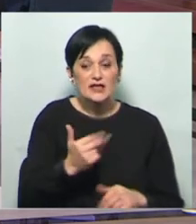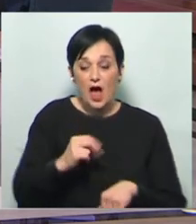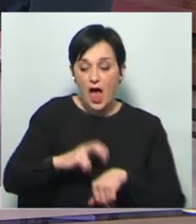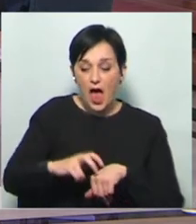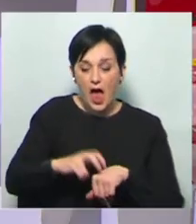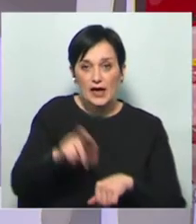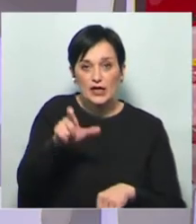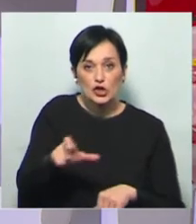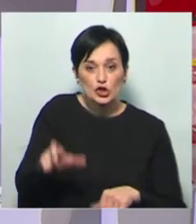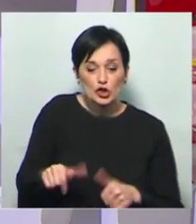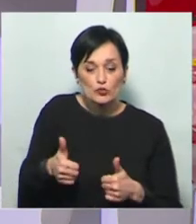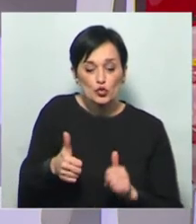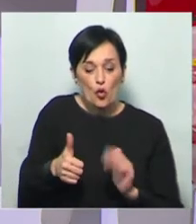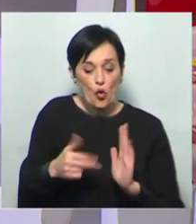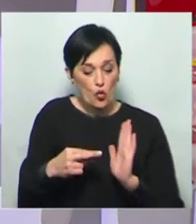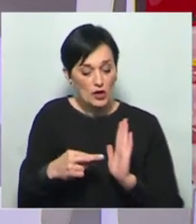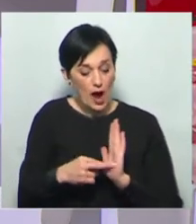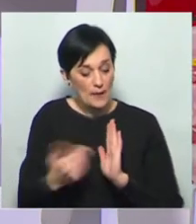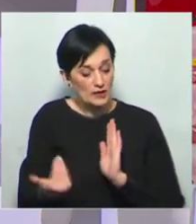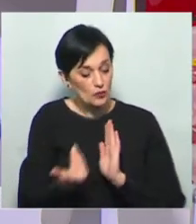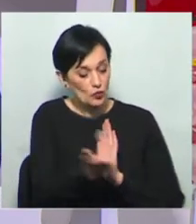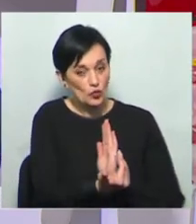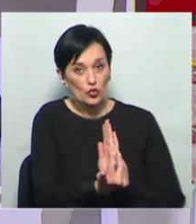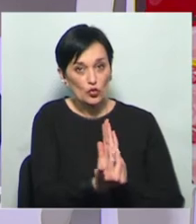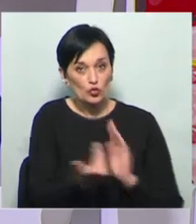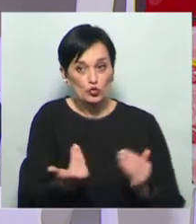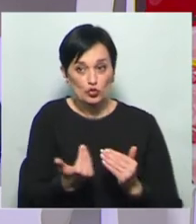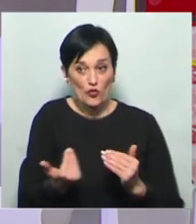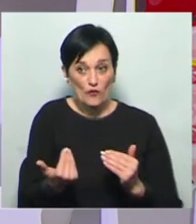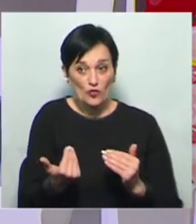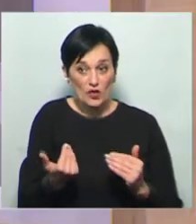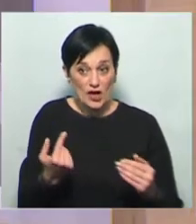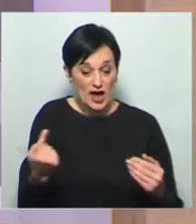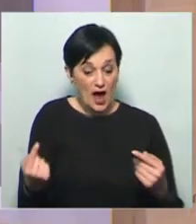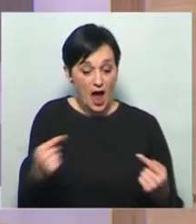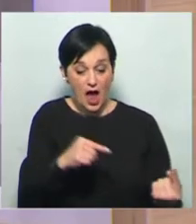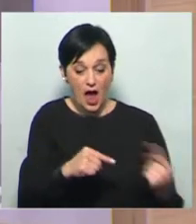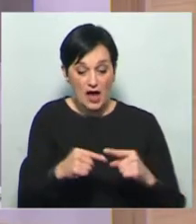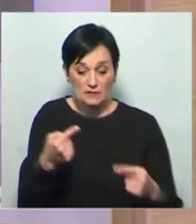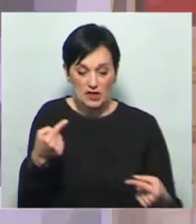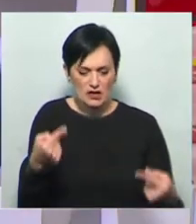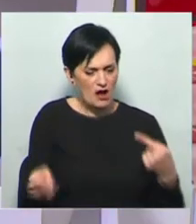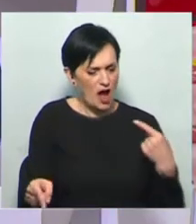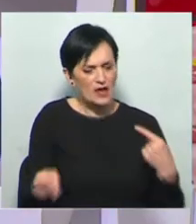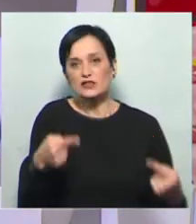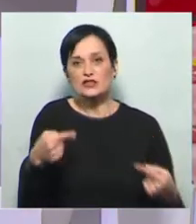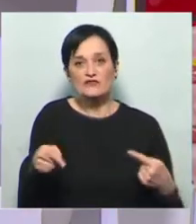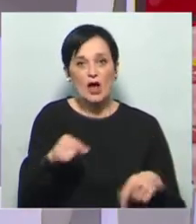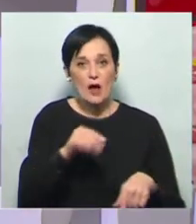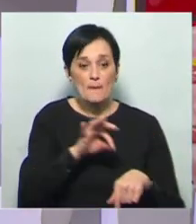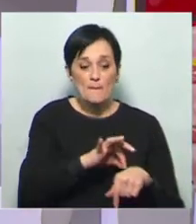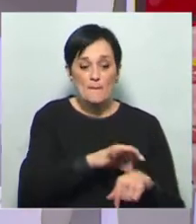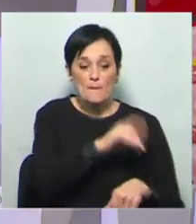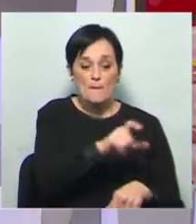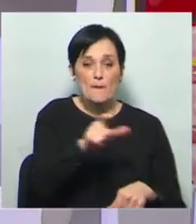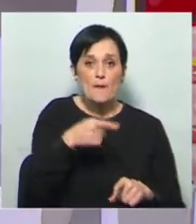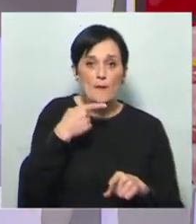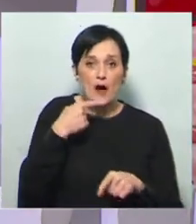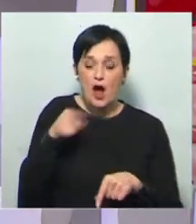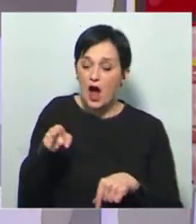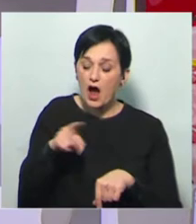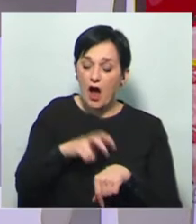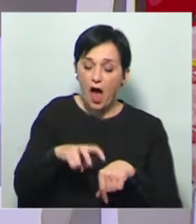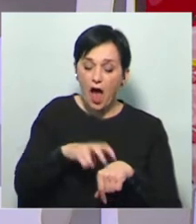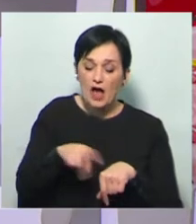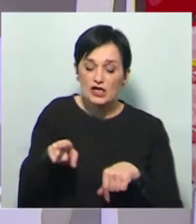ექიმი იგივე პაციენტის ცხოვრების ხარისხს. ერთმანეთგან განსხვავებული დისონანსი აბსოლუტურად და პაციენტები ამბობენ, რომ ექიმები უფრო სიმპტომებს